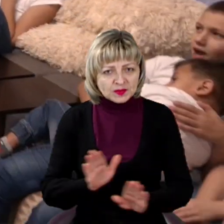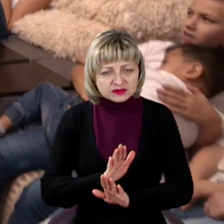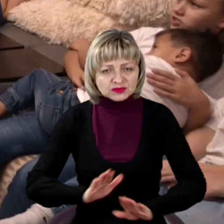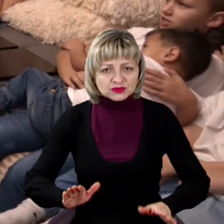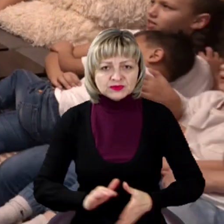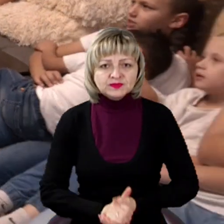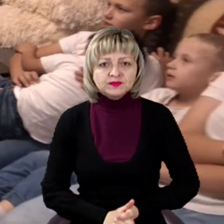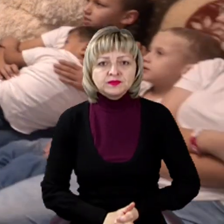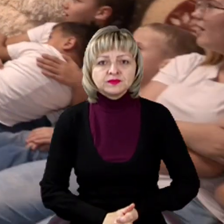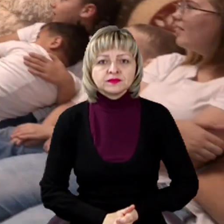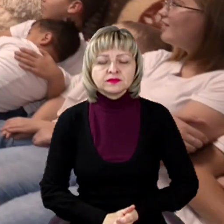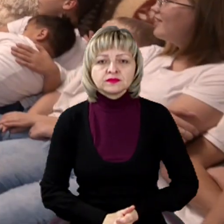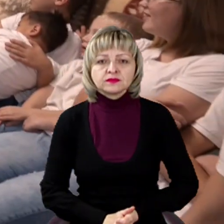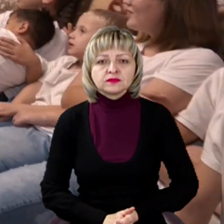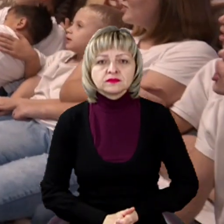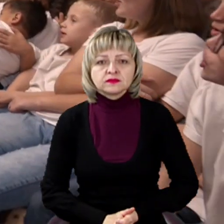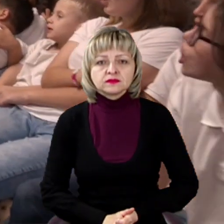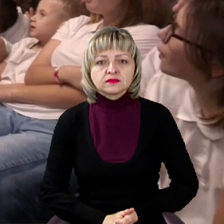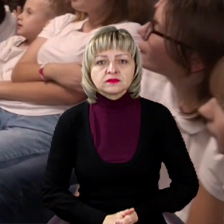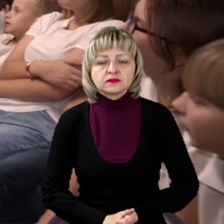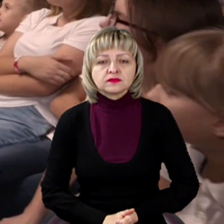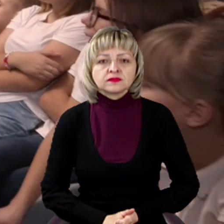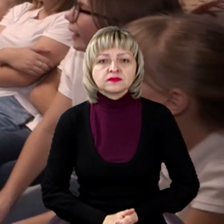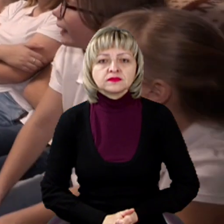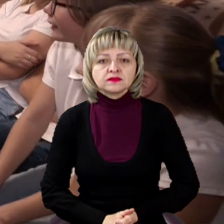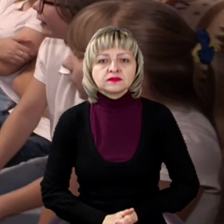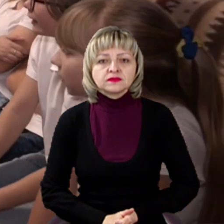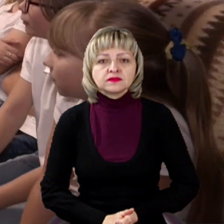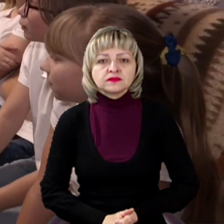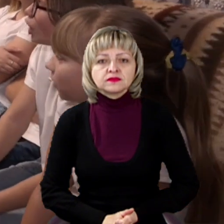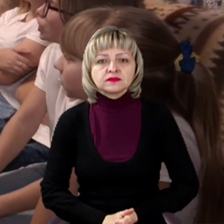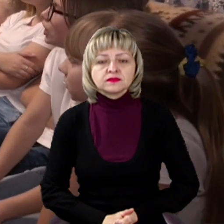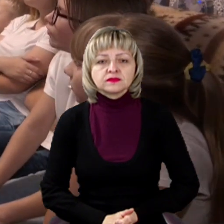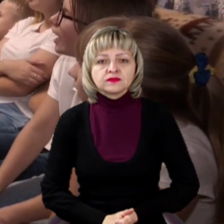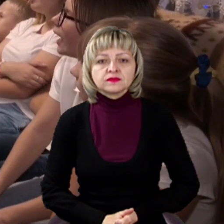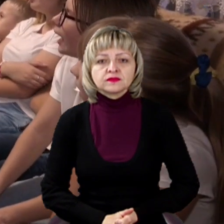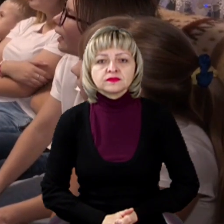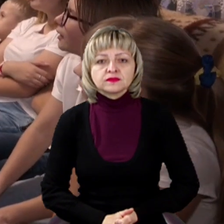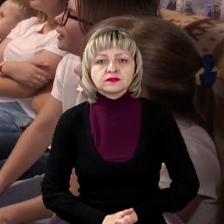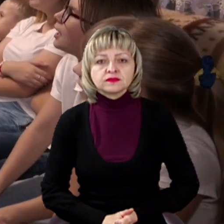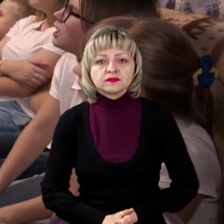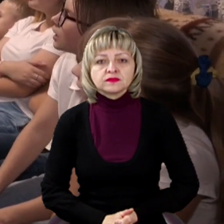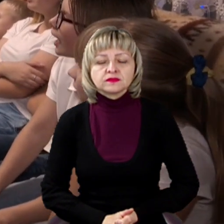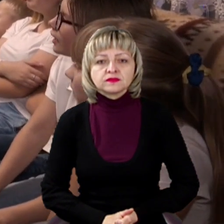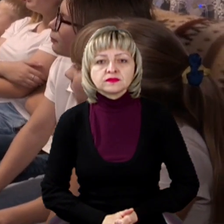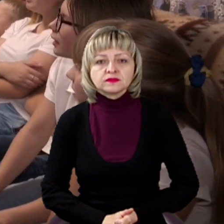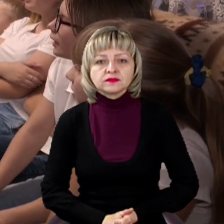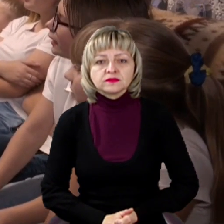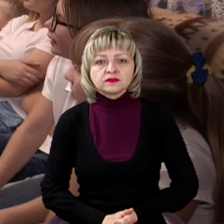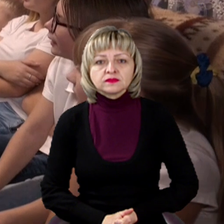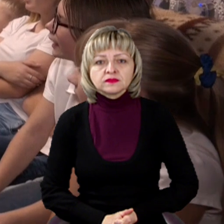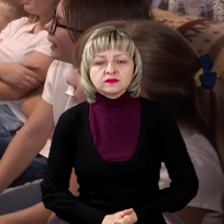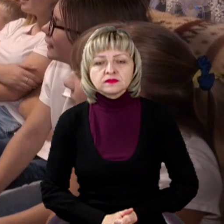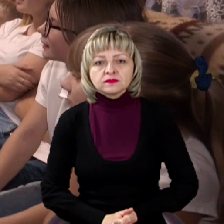благословить ваше життя, щоб ви в мирі. Вадим Панефідін, Валентин Клімович, Суспільне